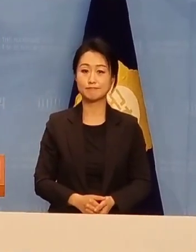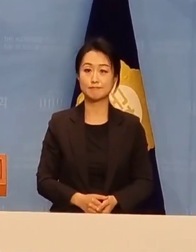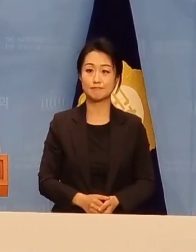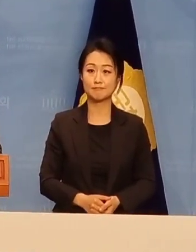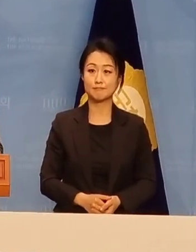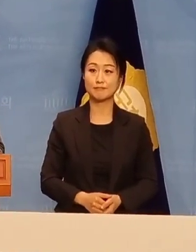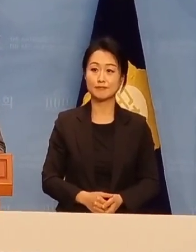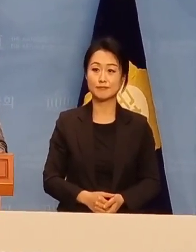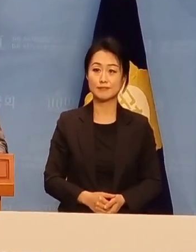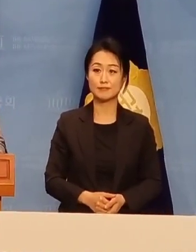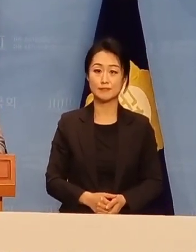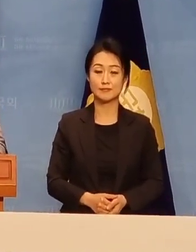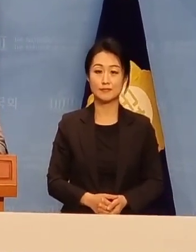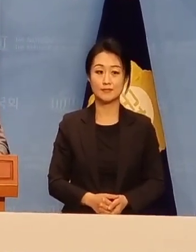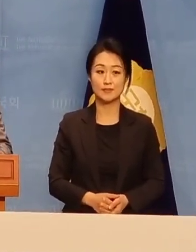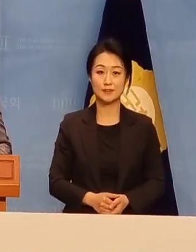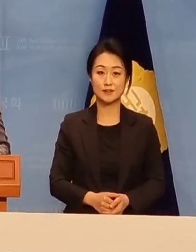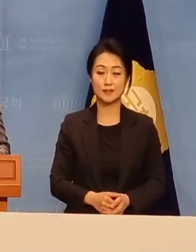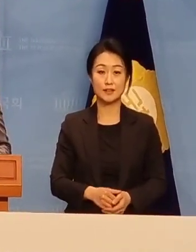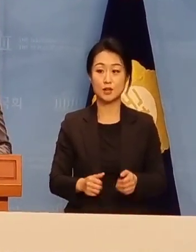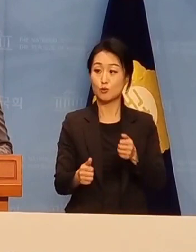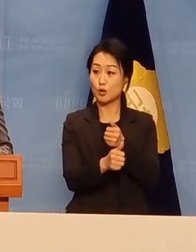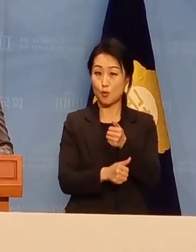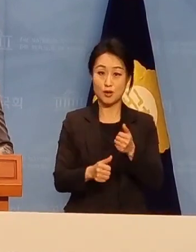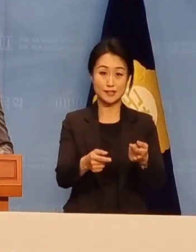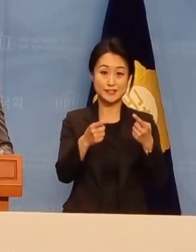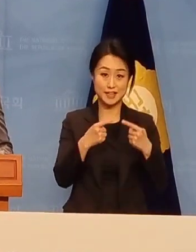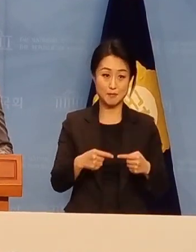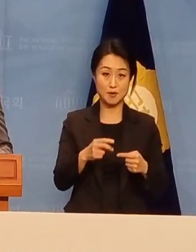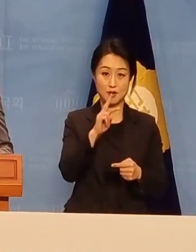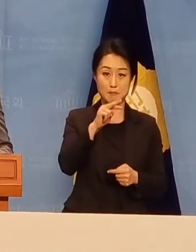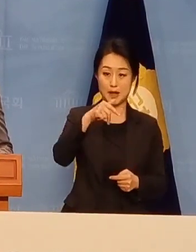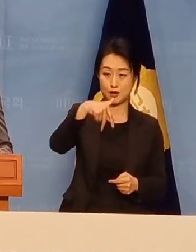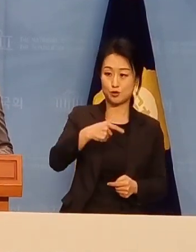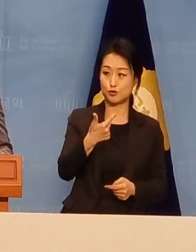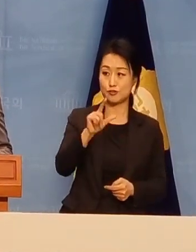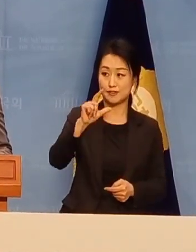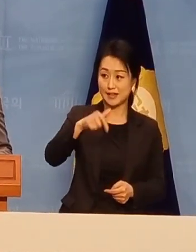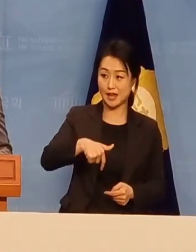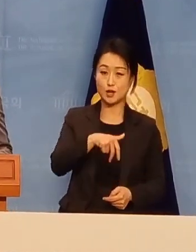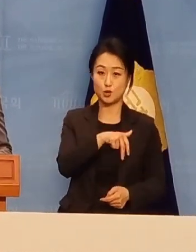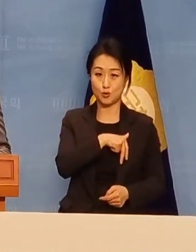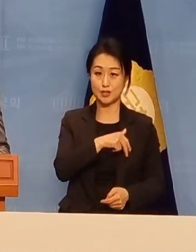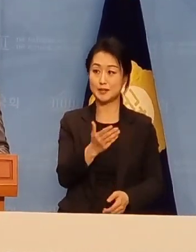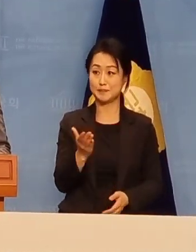네, 기자회견 중에 우리 홍덕희 위원으로 참여하고 계신 박균태 의원님